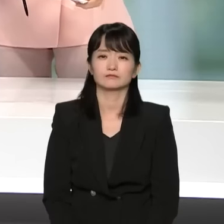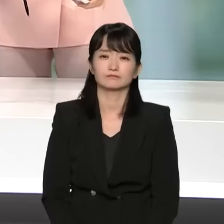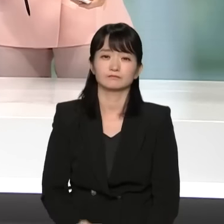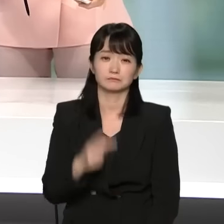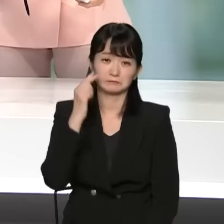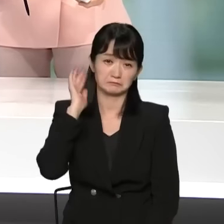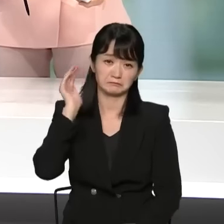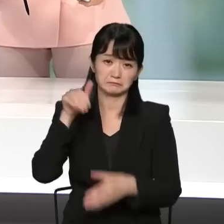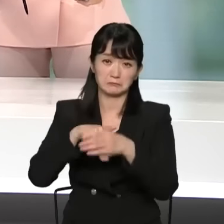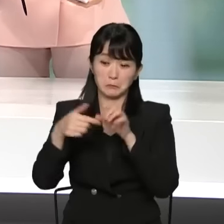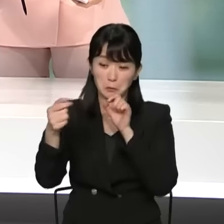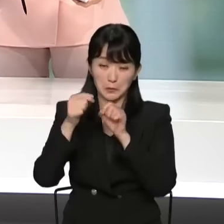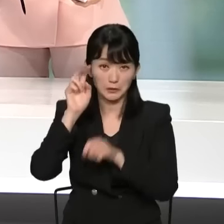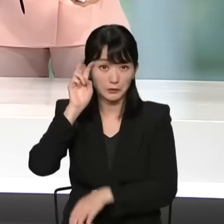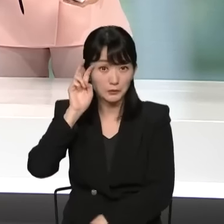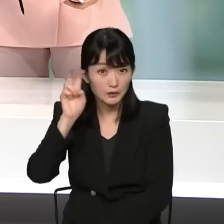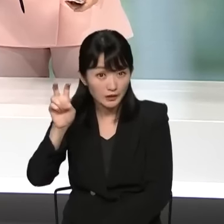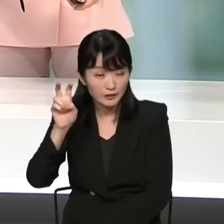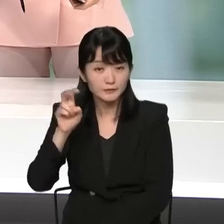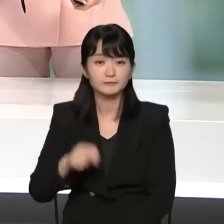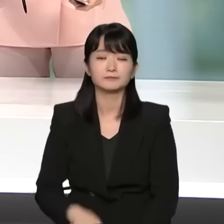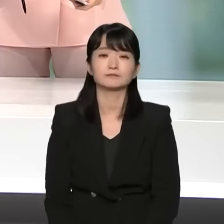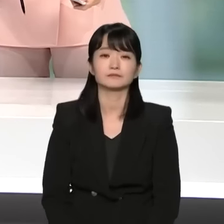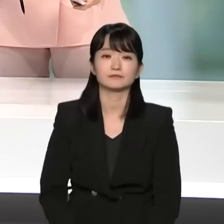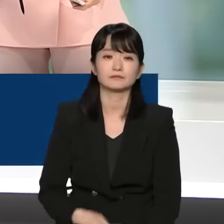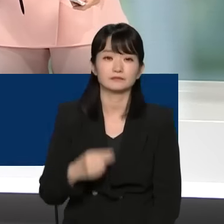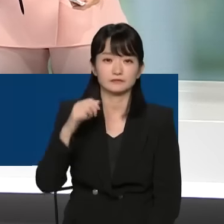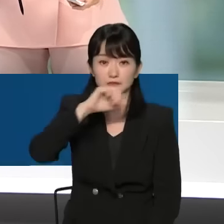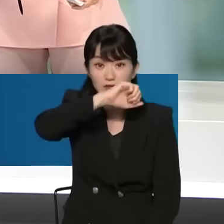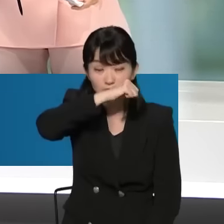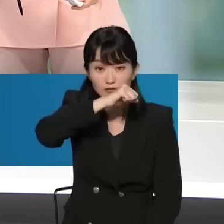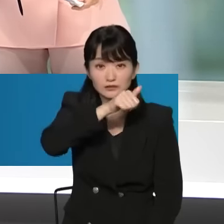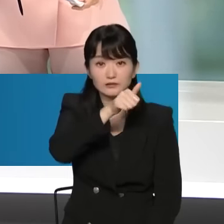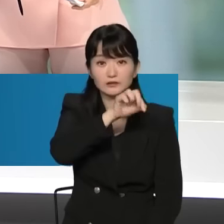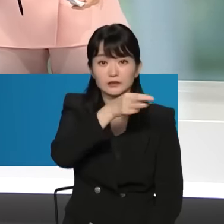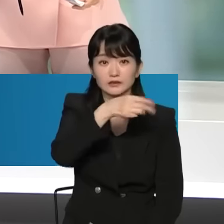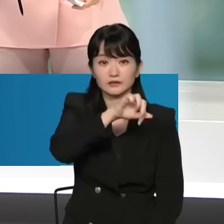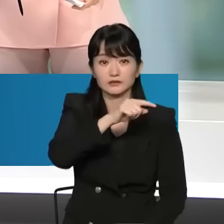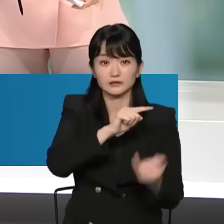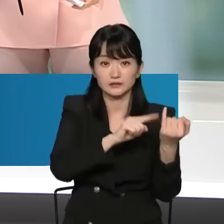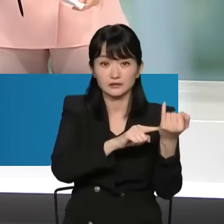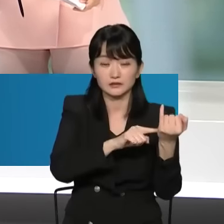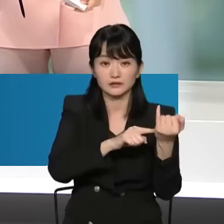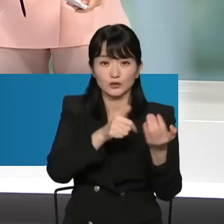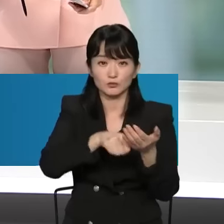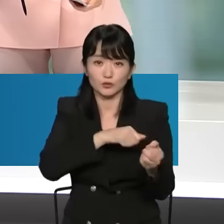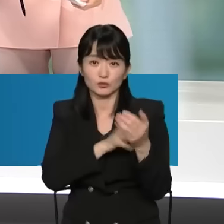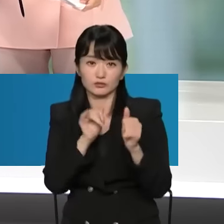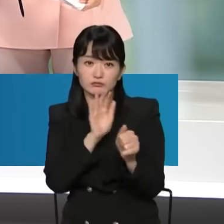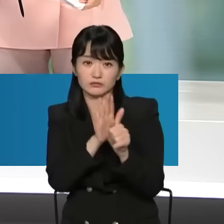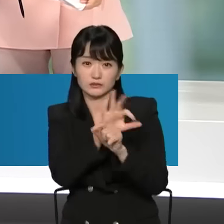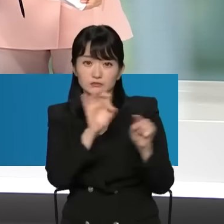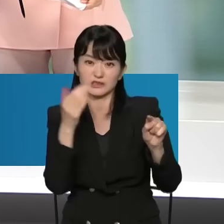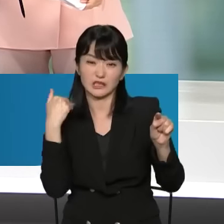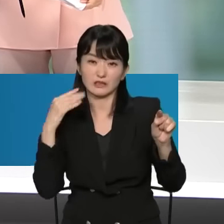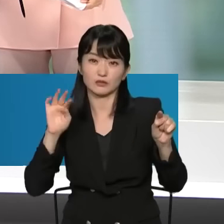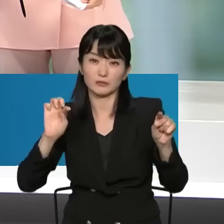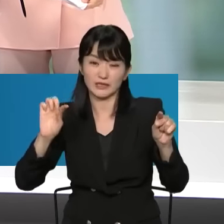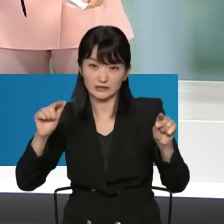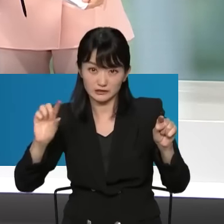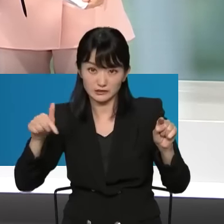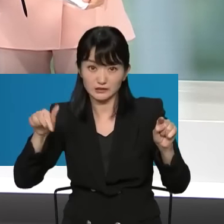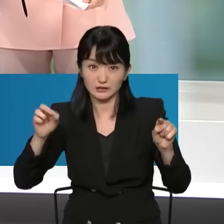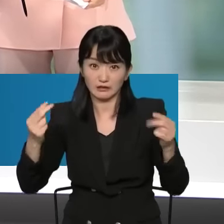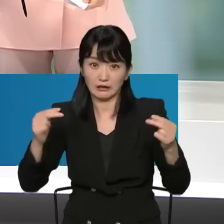20일 앞으로 다가온 미국 대선 소식입니다. 흑인인 해리스의 흑인 유권자 지지율이 과거 바이든이나 힐러리에